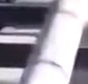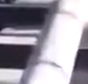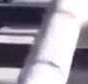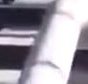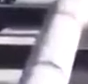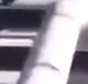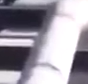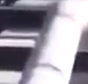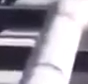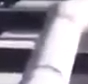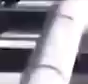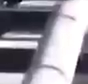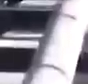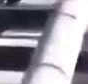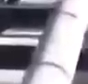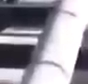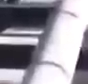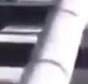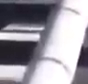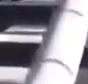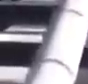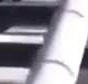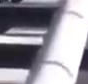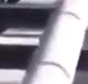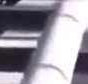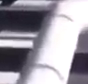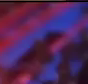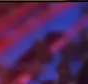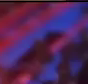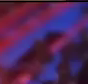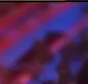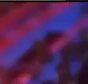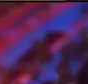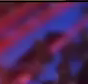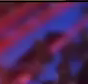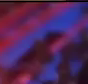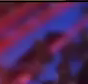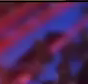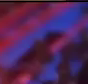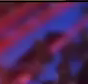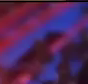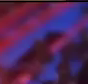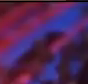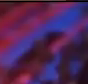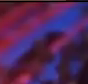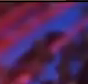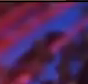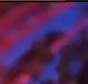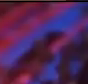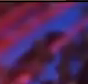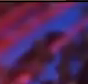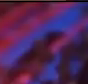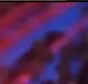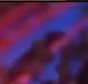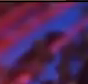ما نطيحوش كراسو بوبل الجيري ناتورالمون بصح كان نتبعوك ونتبعو المنهج تاعك ماشي غير نطيحو باسكو الي افوغلي با